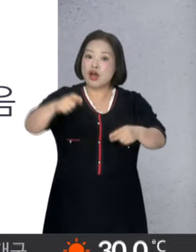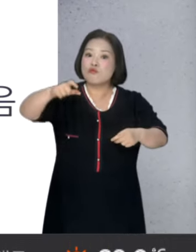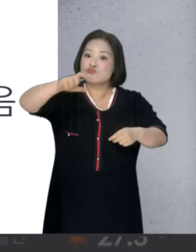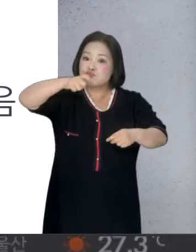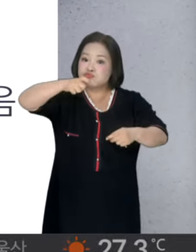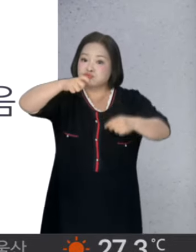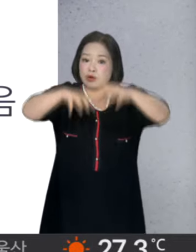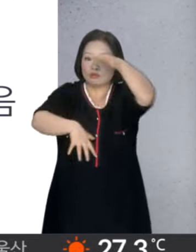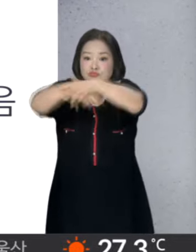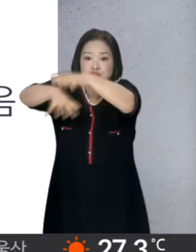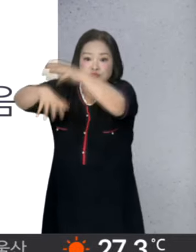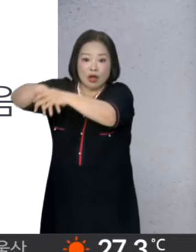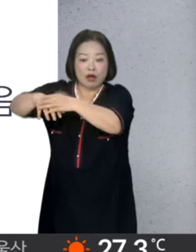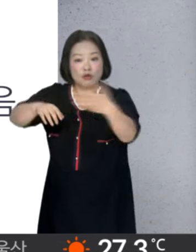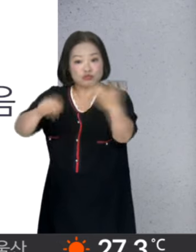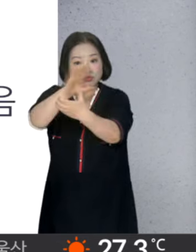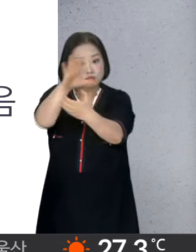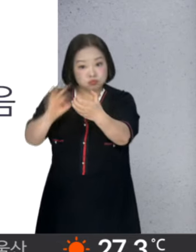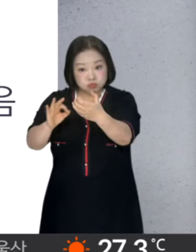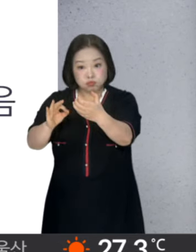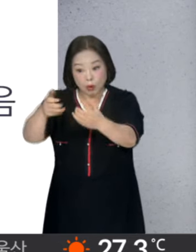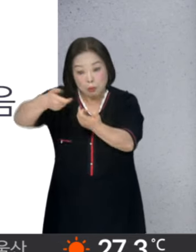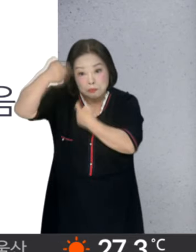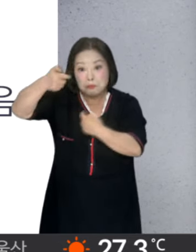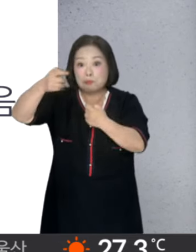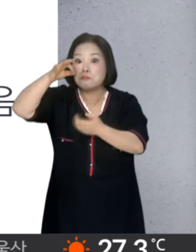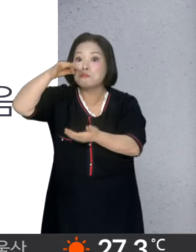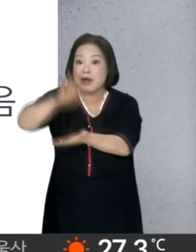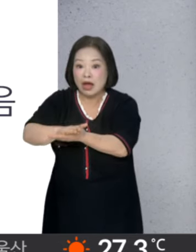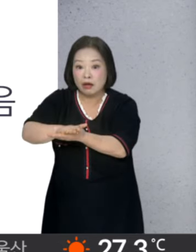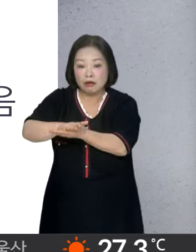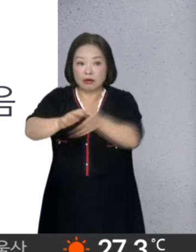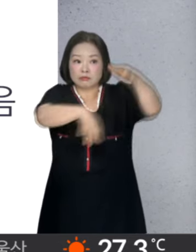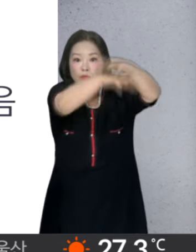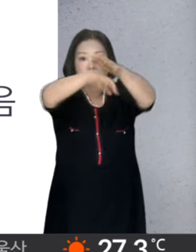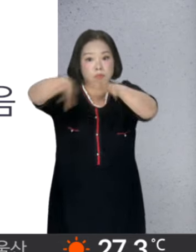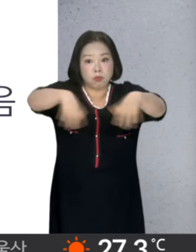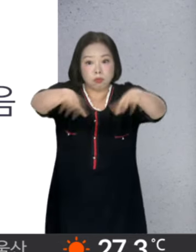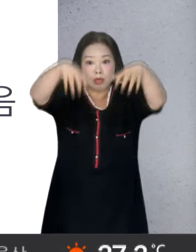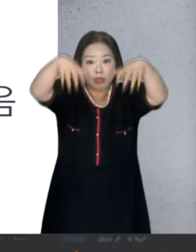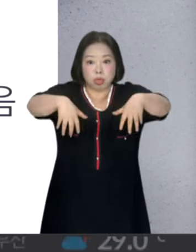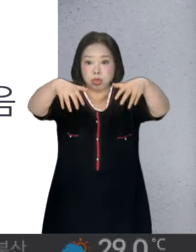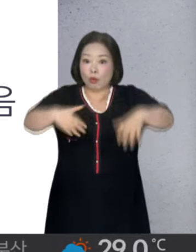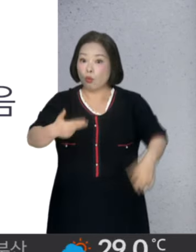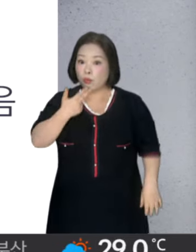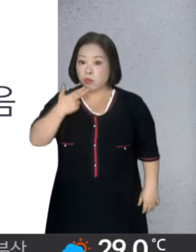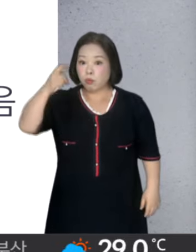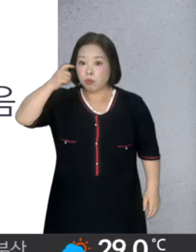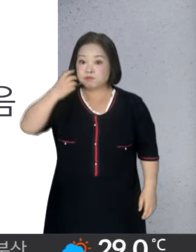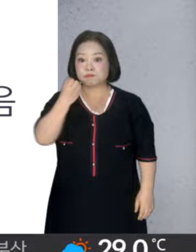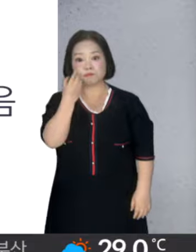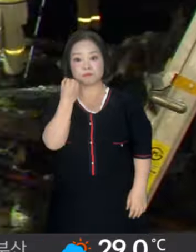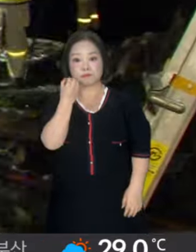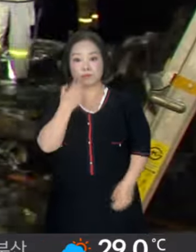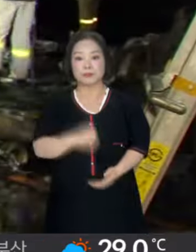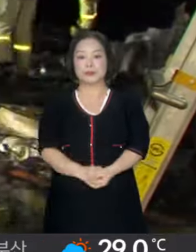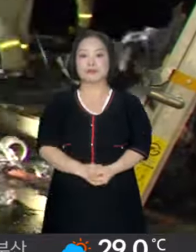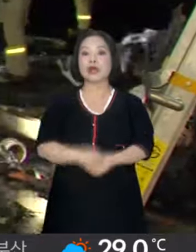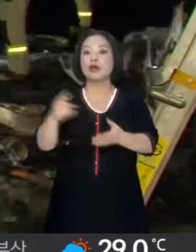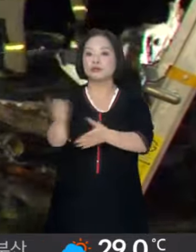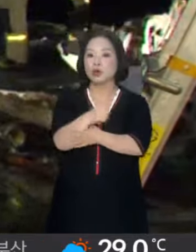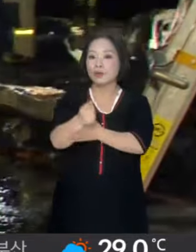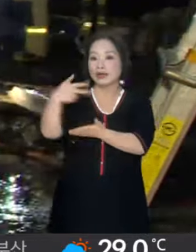90% 이상 채워져 있는 점 등을 고려할 때 스프링클러가 작동하지 않은 수 있다고 의견을 냈습니다